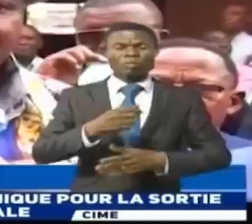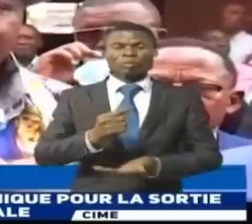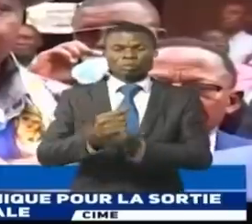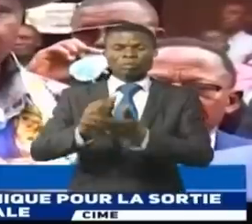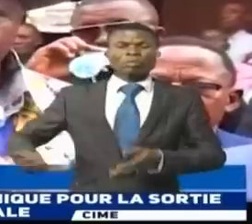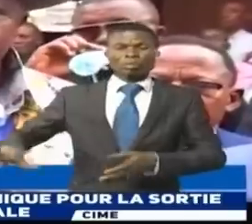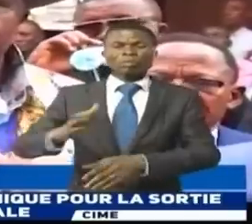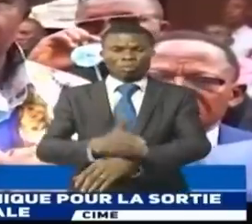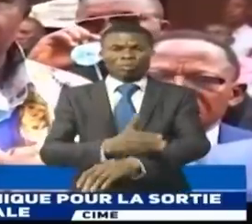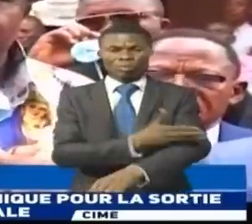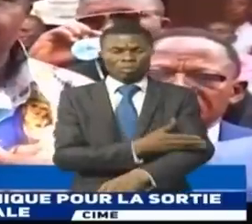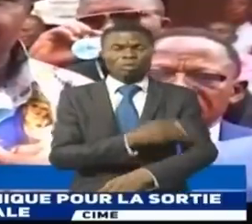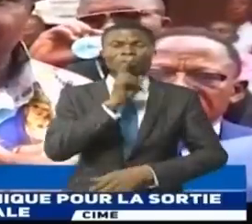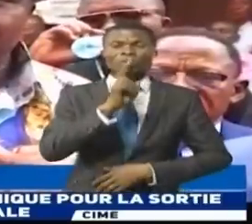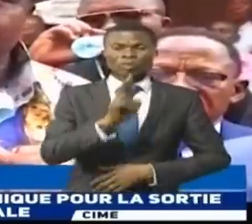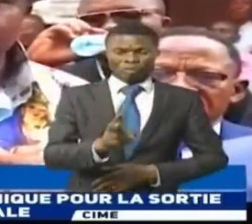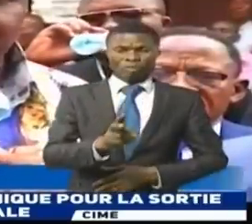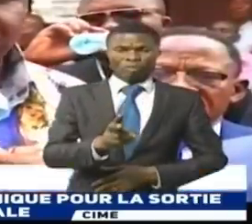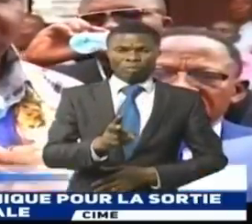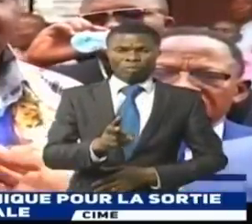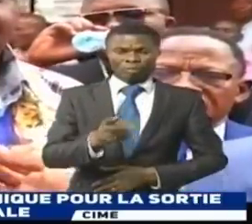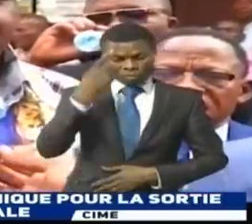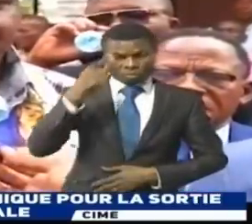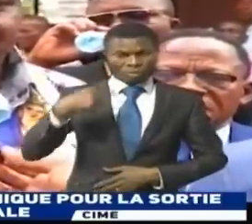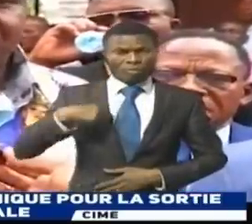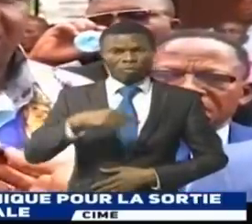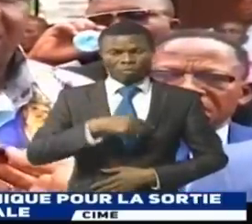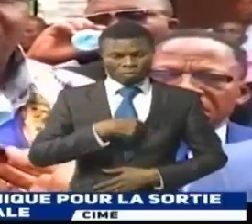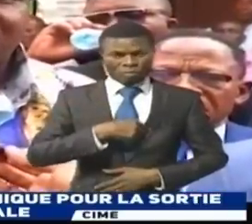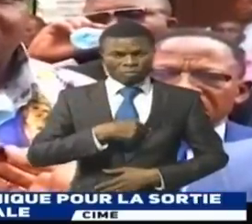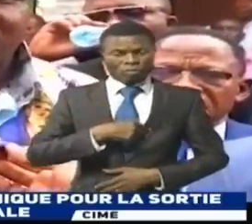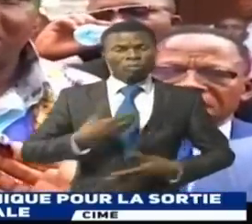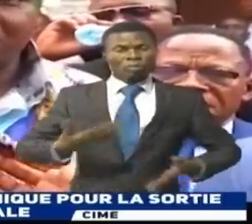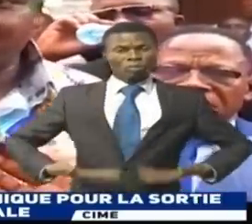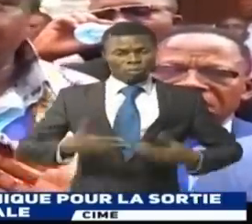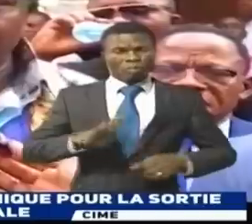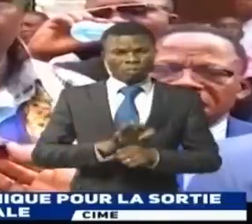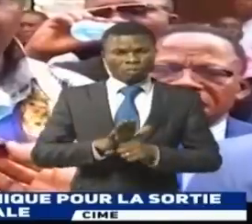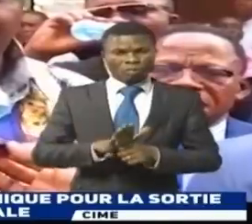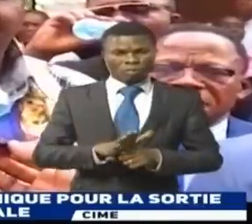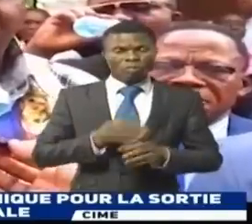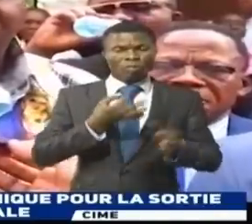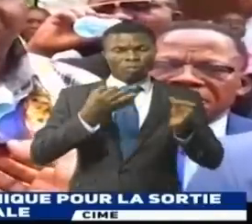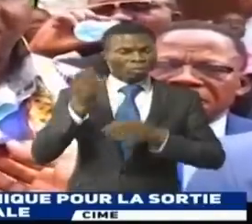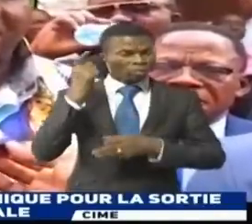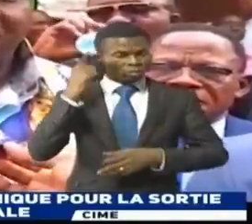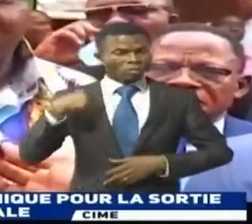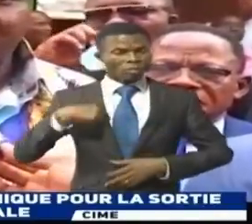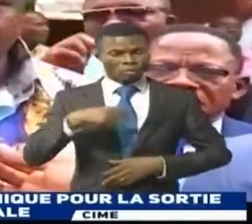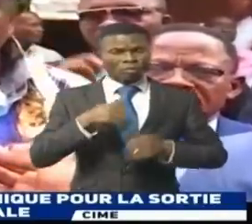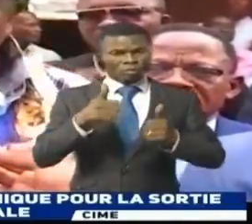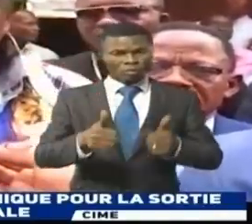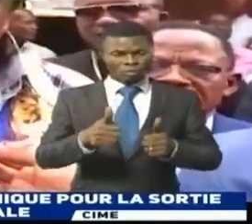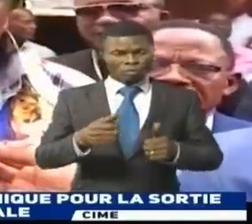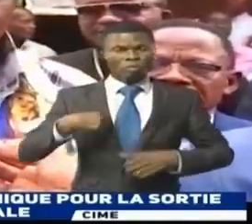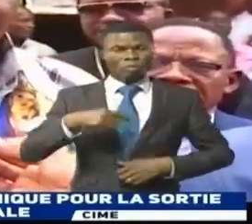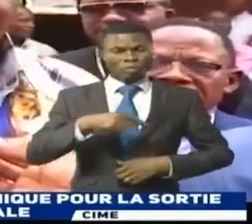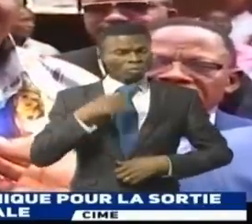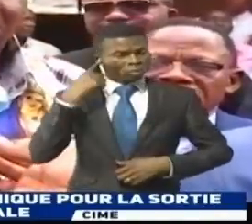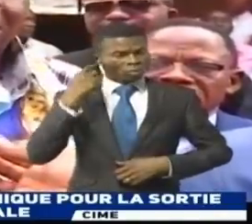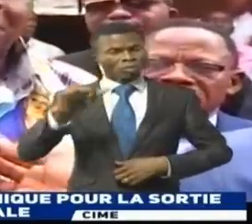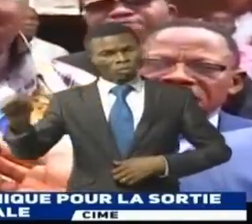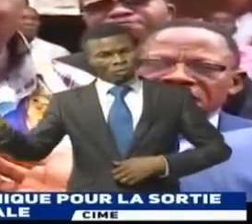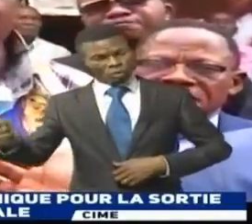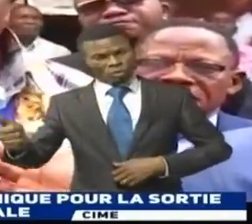pays. Bien sûr, en tout cas pour nous, on a été ouverts. Ils nous ont bien écoutés et nous les avons bien